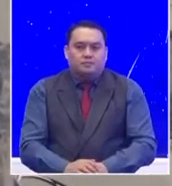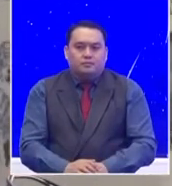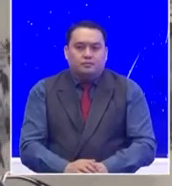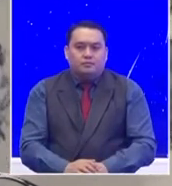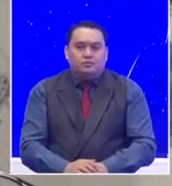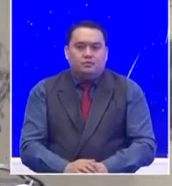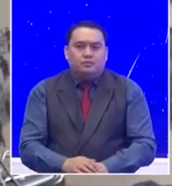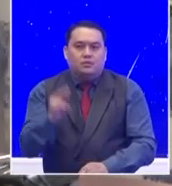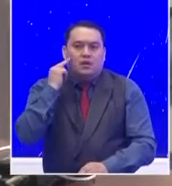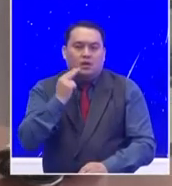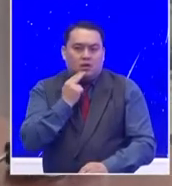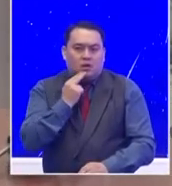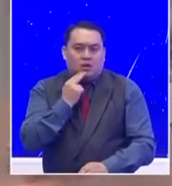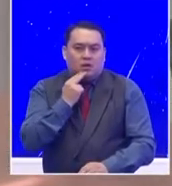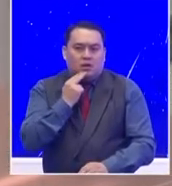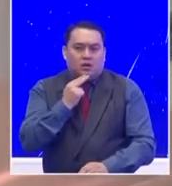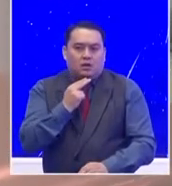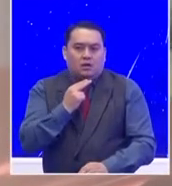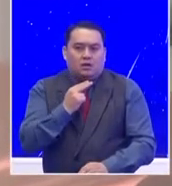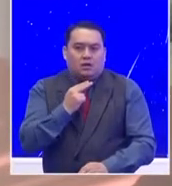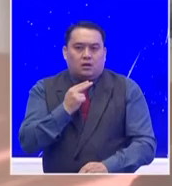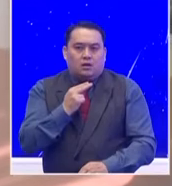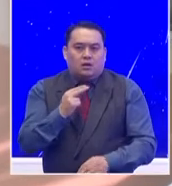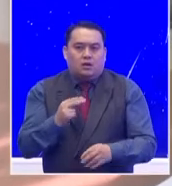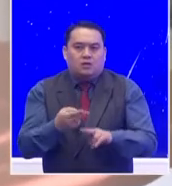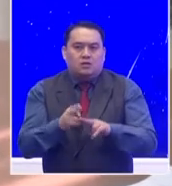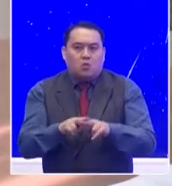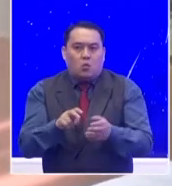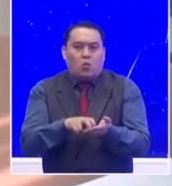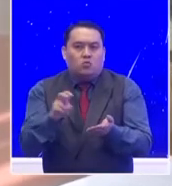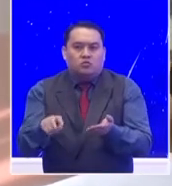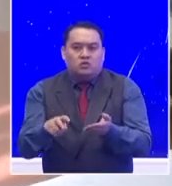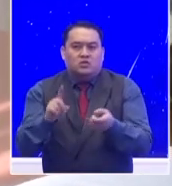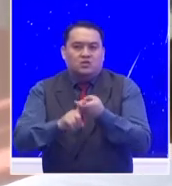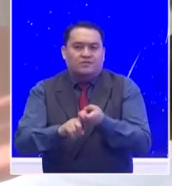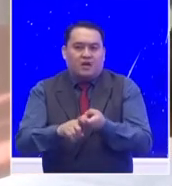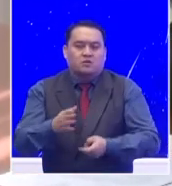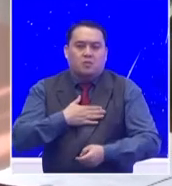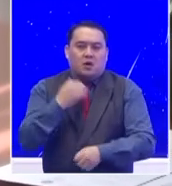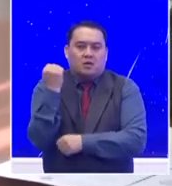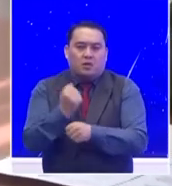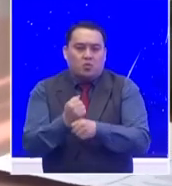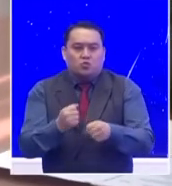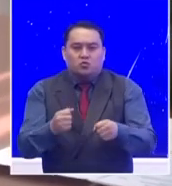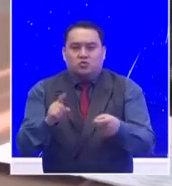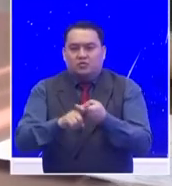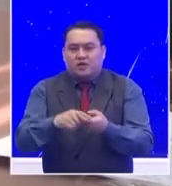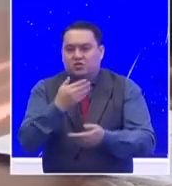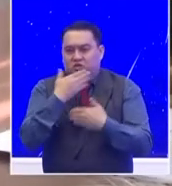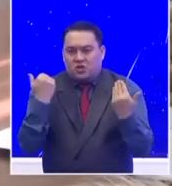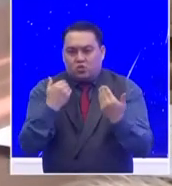работники китайских, машинисты, не выходят из локомотива. То есть, опять-таки, контакты с моими работниками абсолютно отсутствуют.